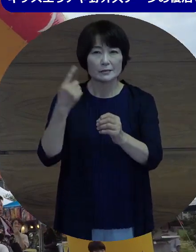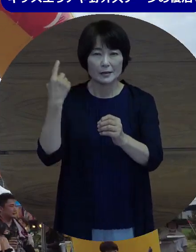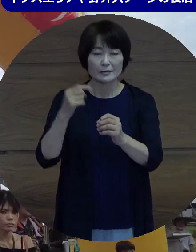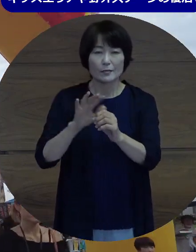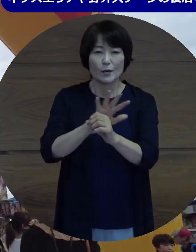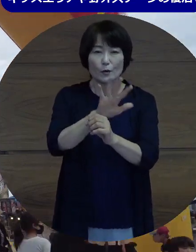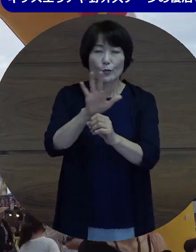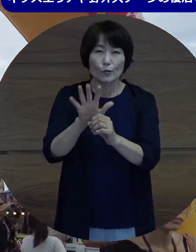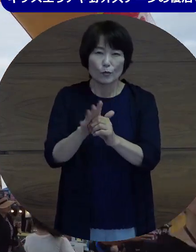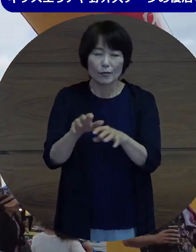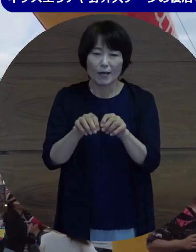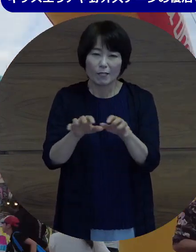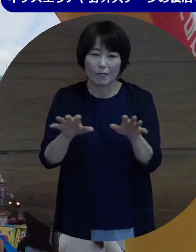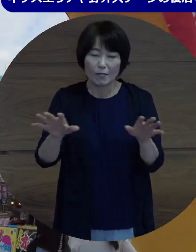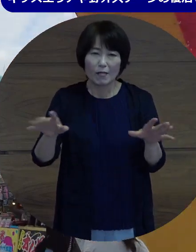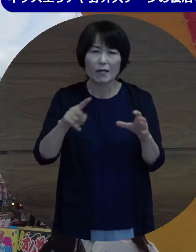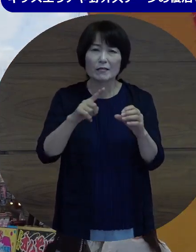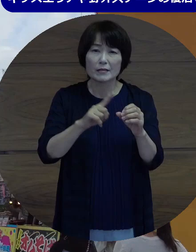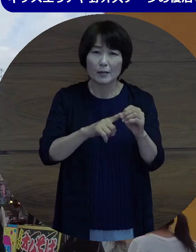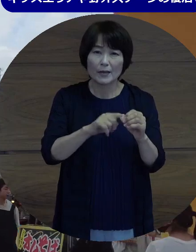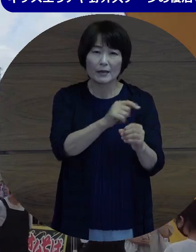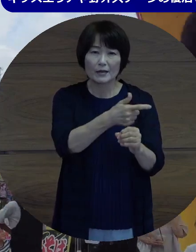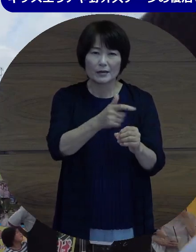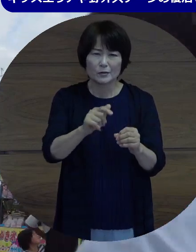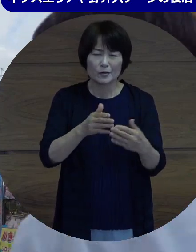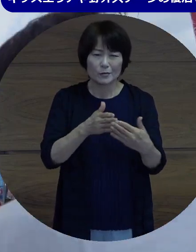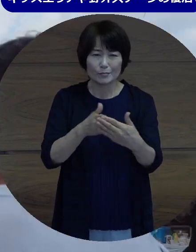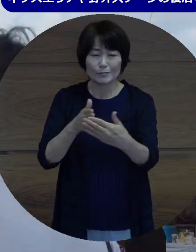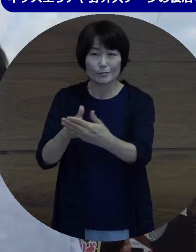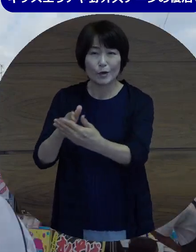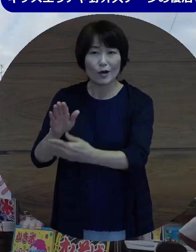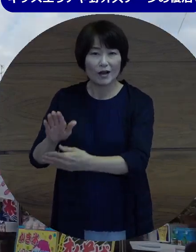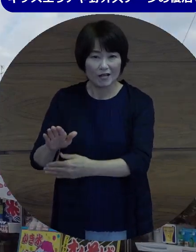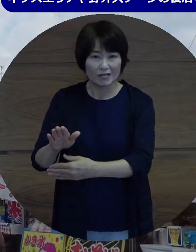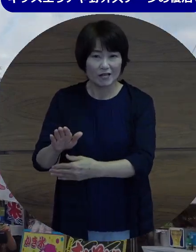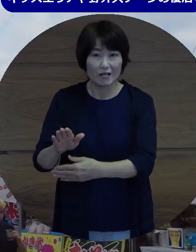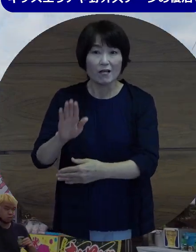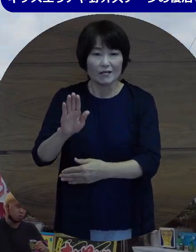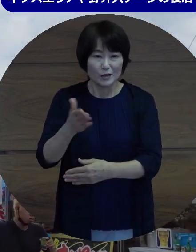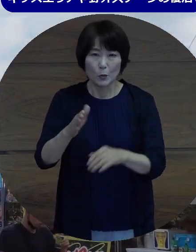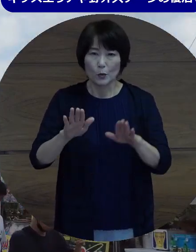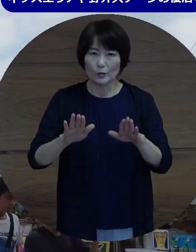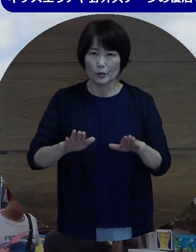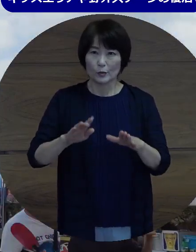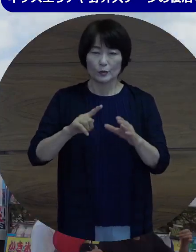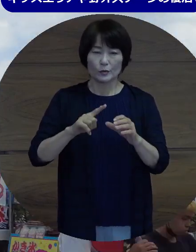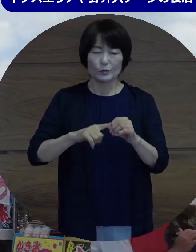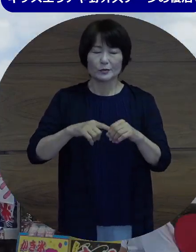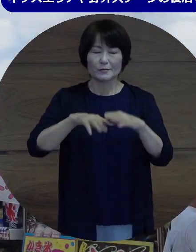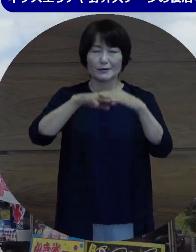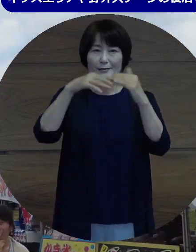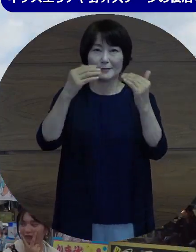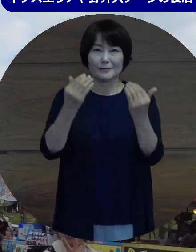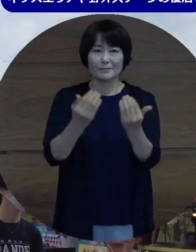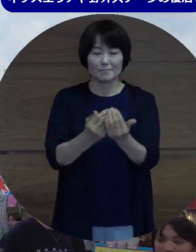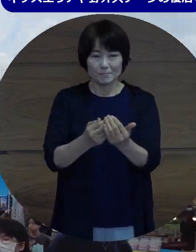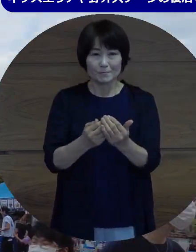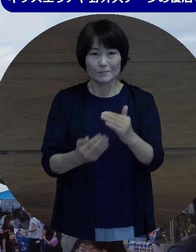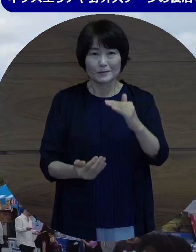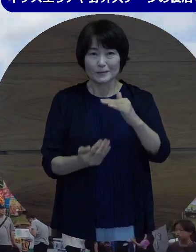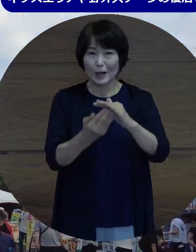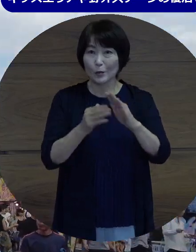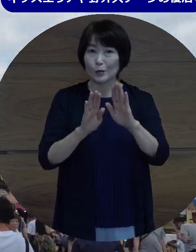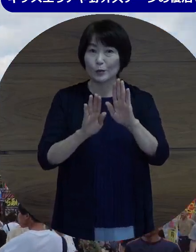まな制限の中で実施をさせていただきましたが、今回は、フルスペックで、皆さ